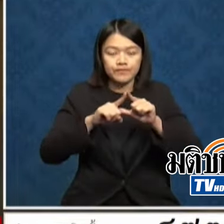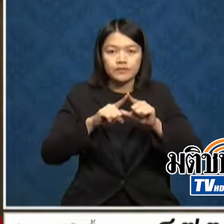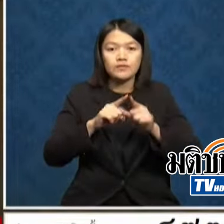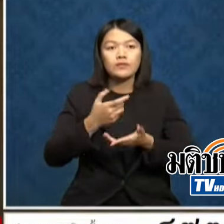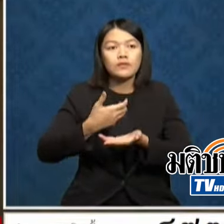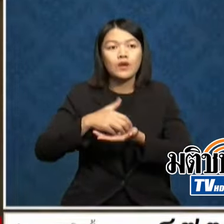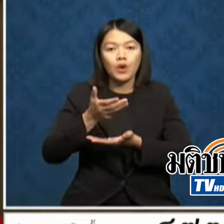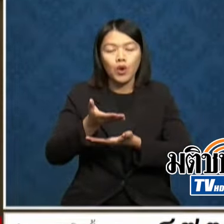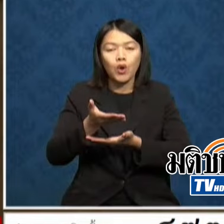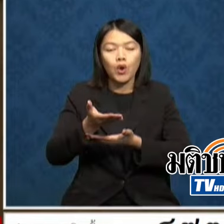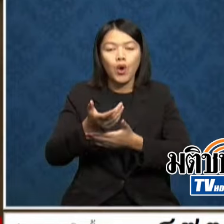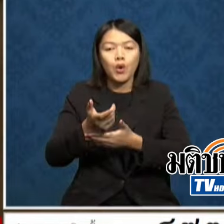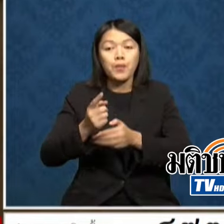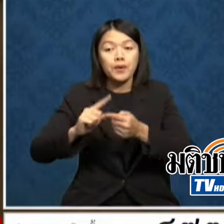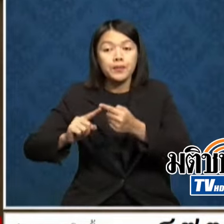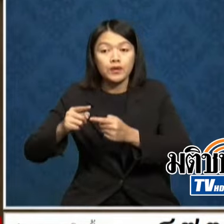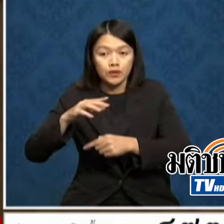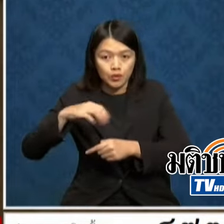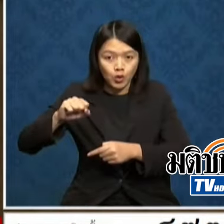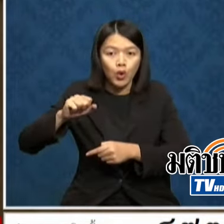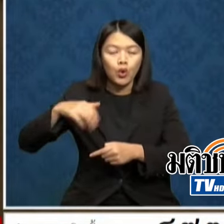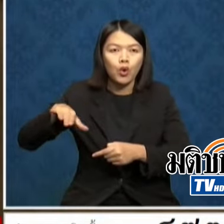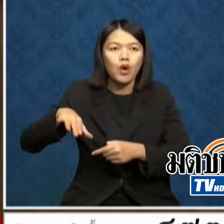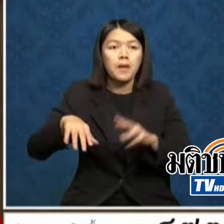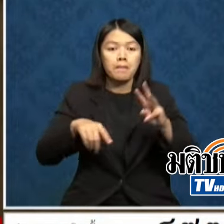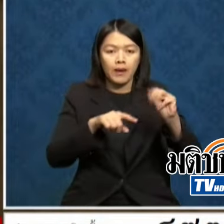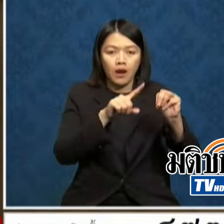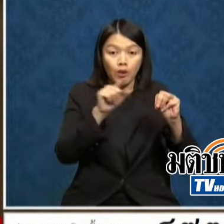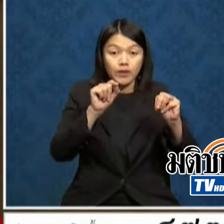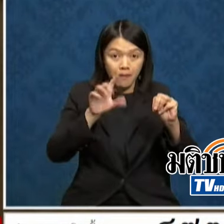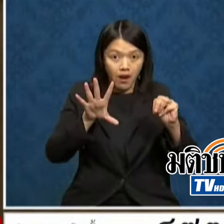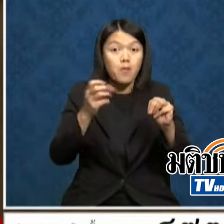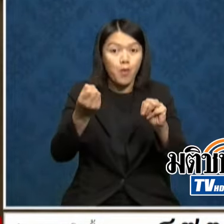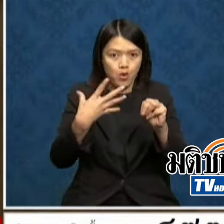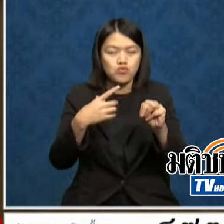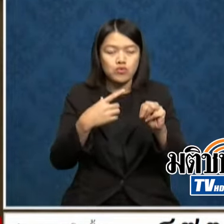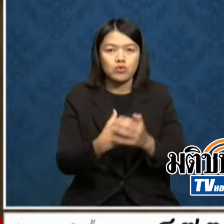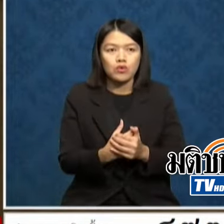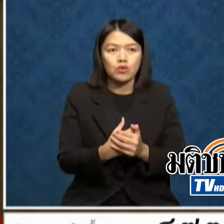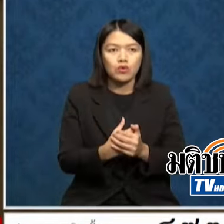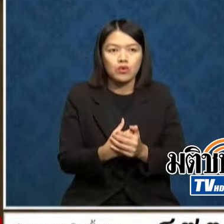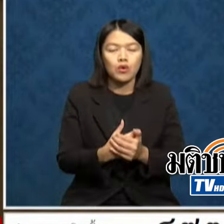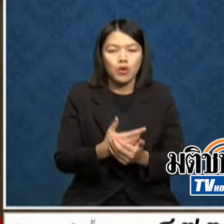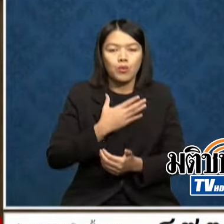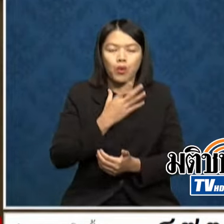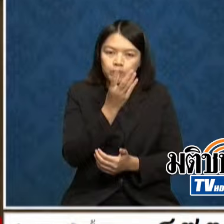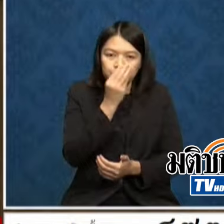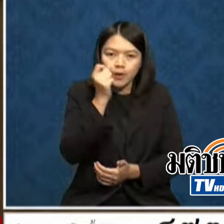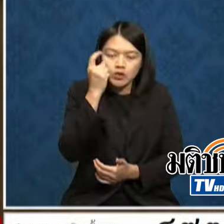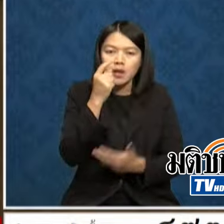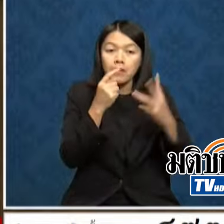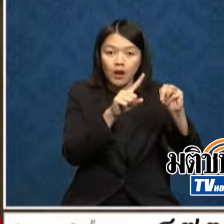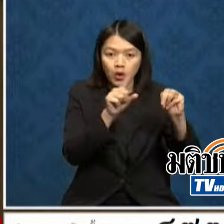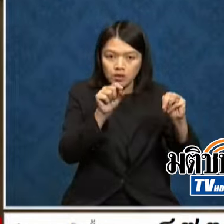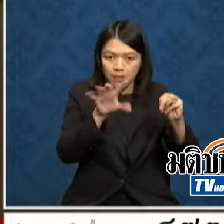ขออนุญาตท่านประธานและก็เพื่อนสมาชิกนะครับท่านประธานพูดถึงมาตรา125นะครับแล้วก็ผมเข้าใจว่านั้นมาตรา125